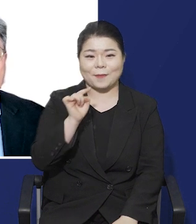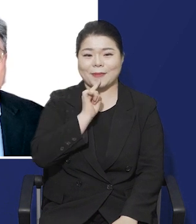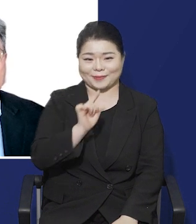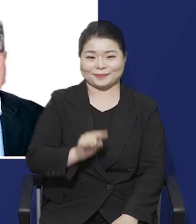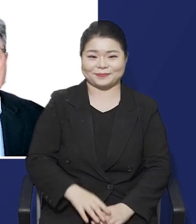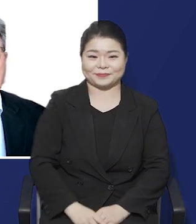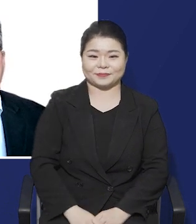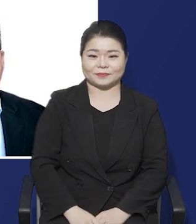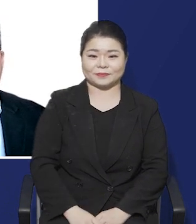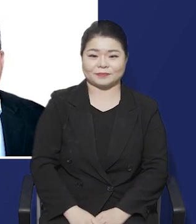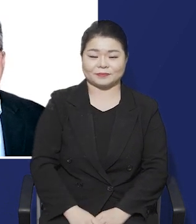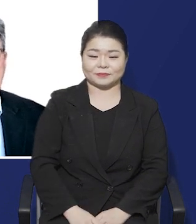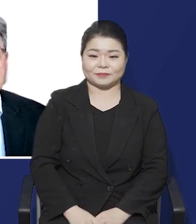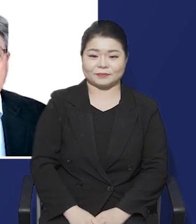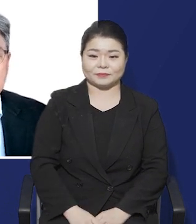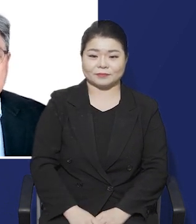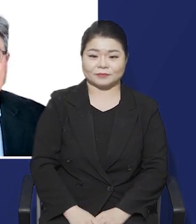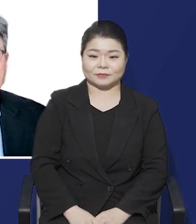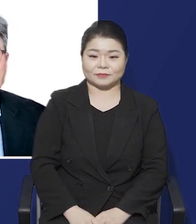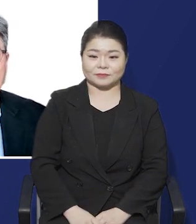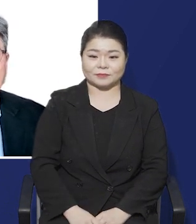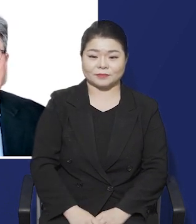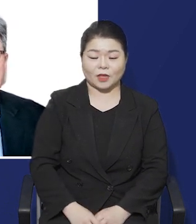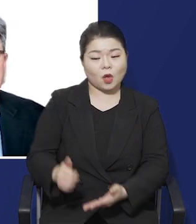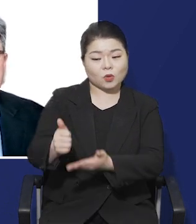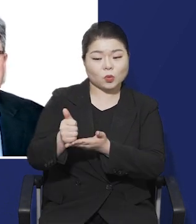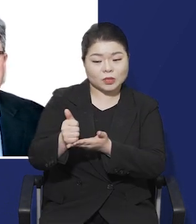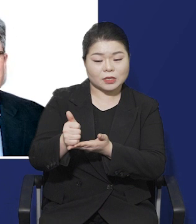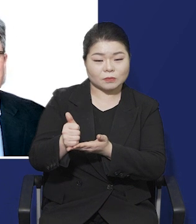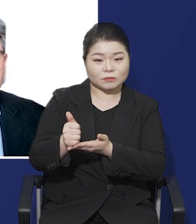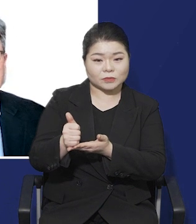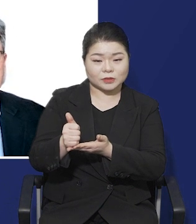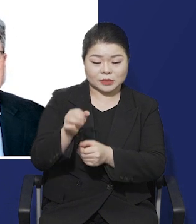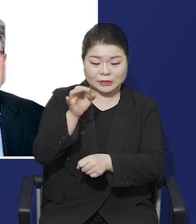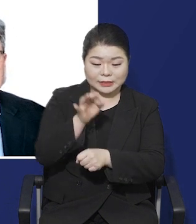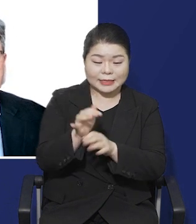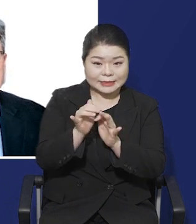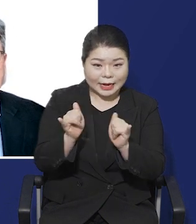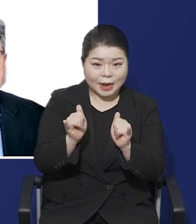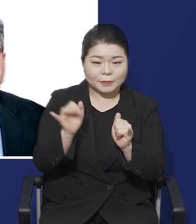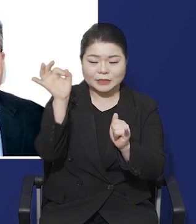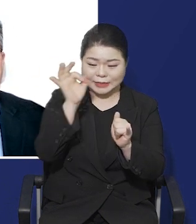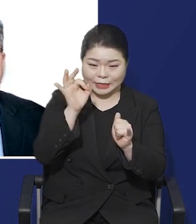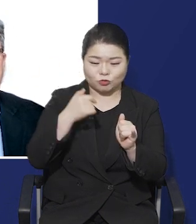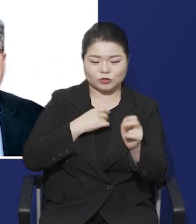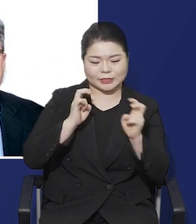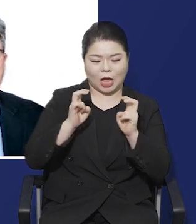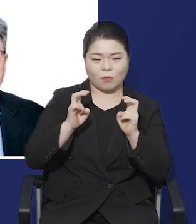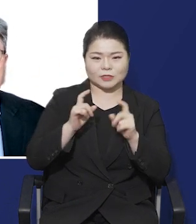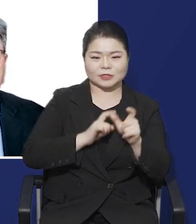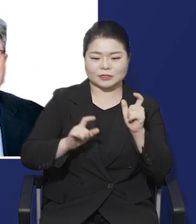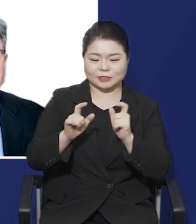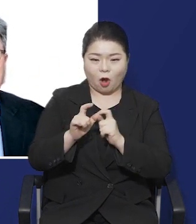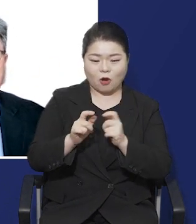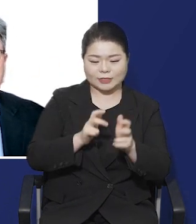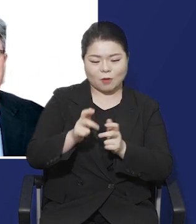합니다. 결국 구매 잠재력을 가진 잠재 고객인 바이어를 찾는 국제 비즈니스 확장을 위한 매우